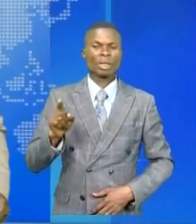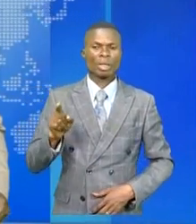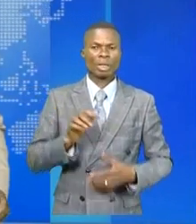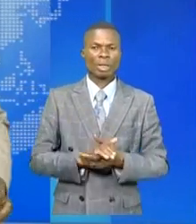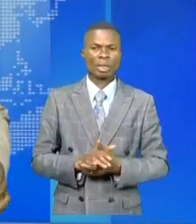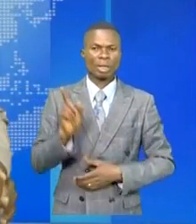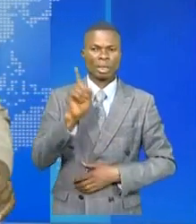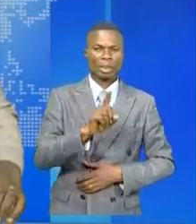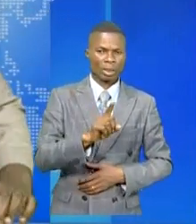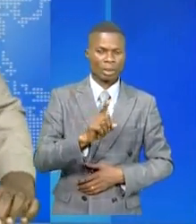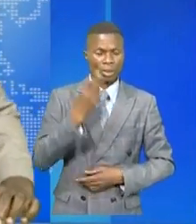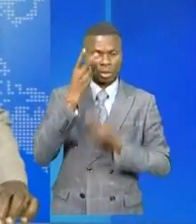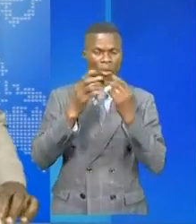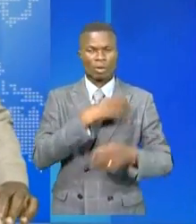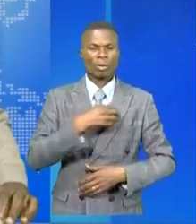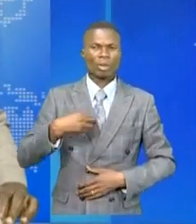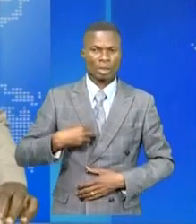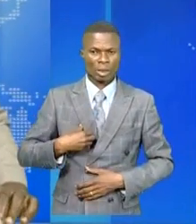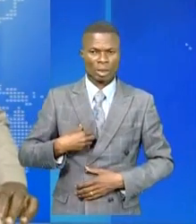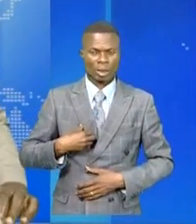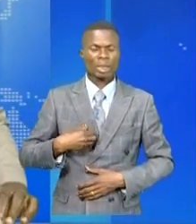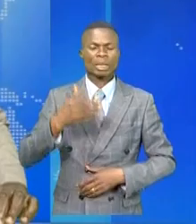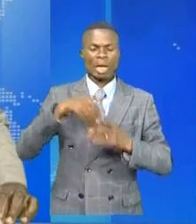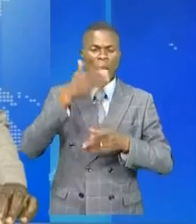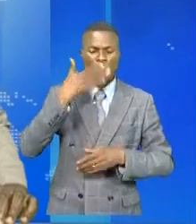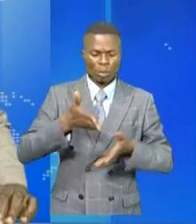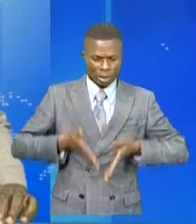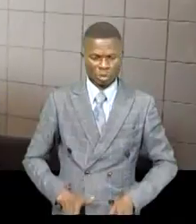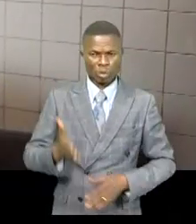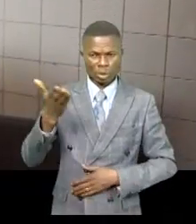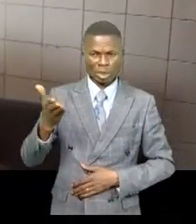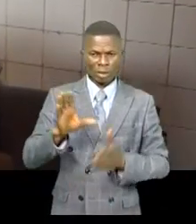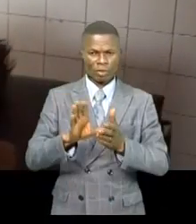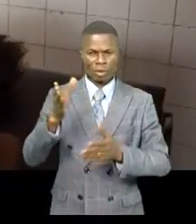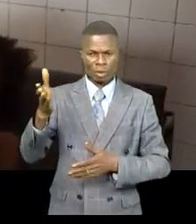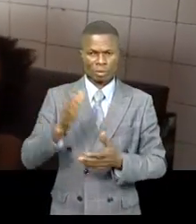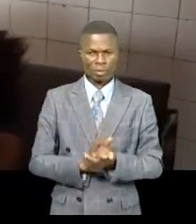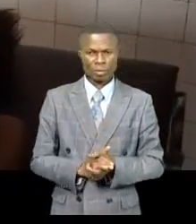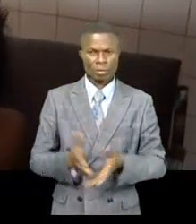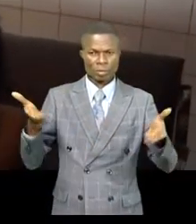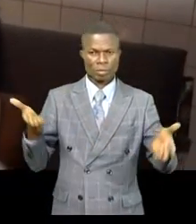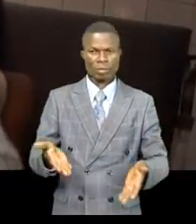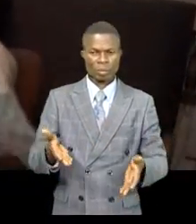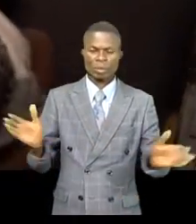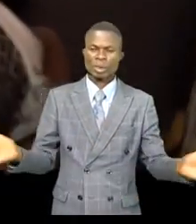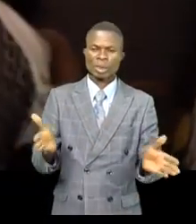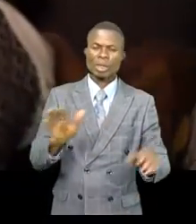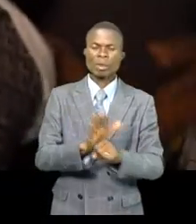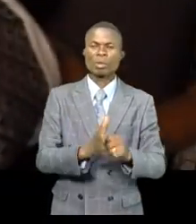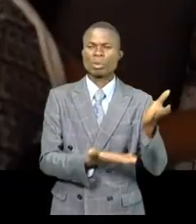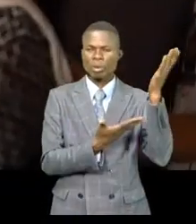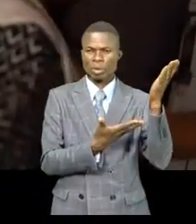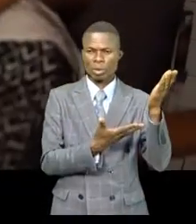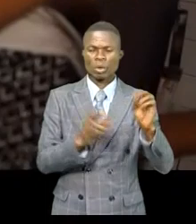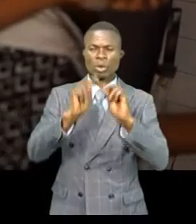Tshisekedi, est allée vers ces femmes ainsi que vers celles qui ont accouché Naïcha Kiala. C'est une présence plus que réconfortante que reçoit cette